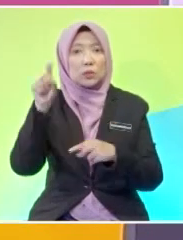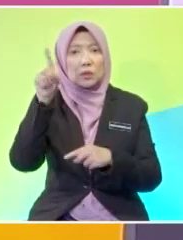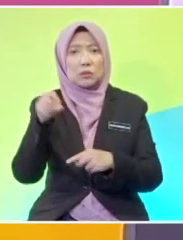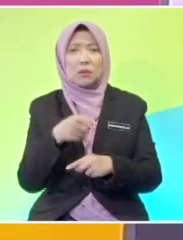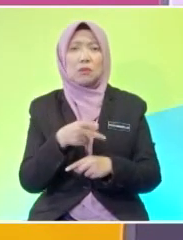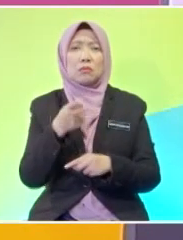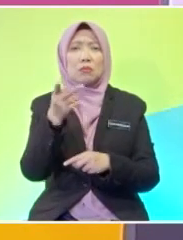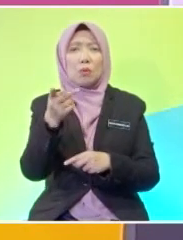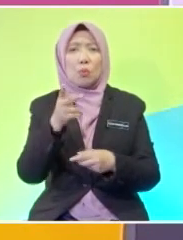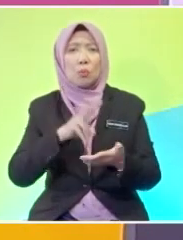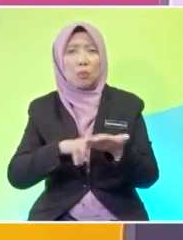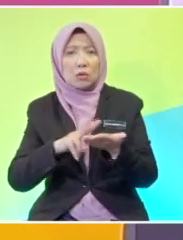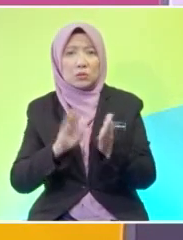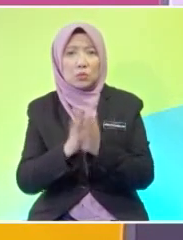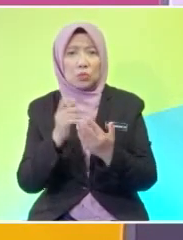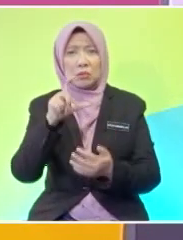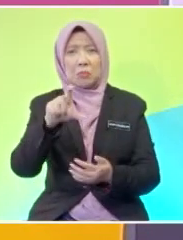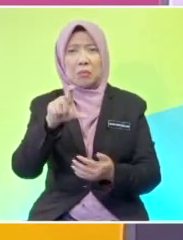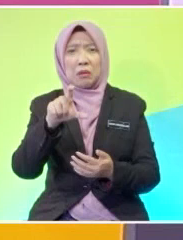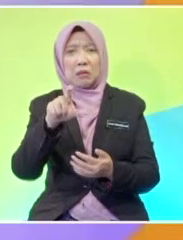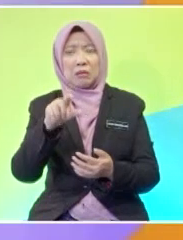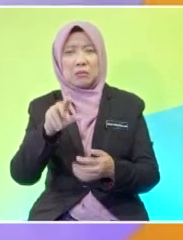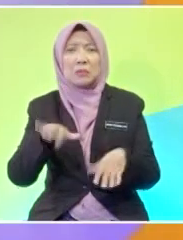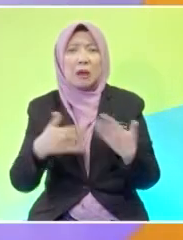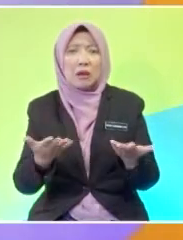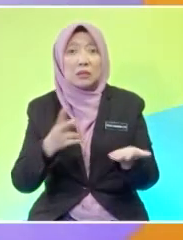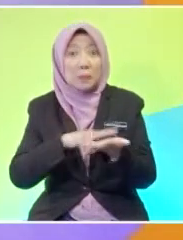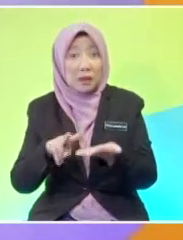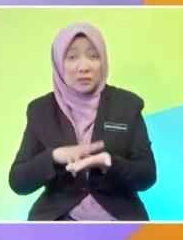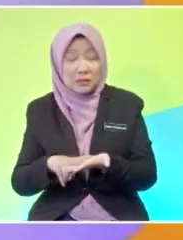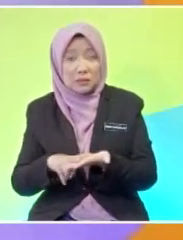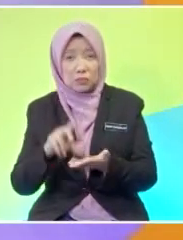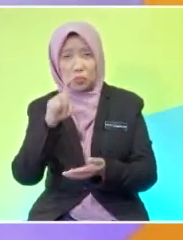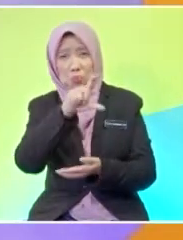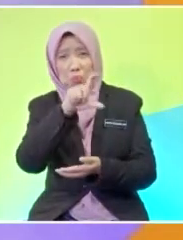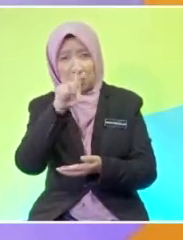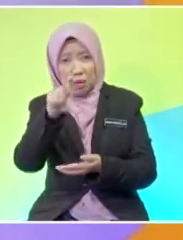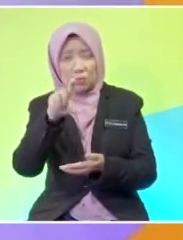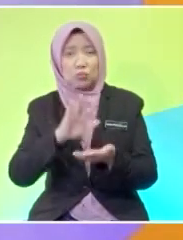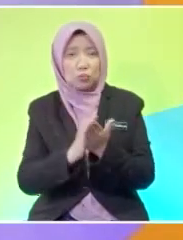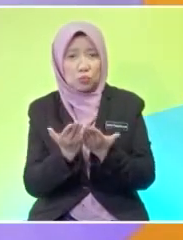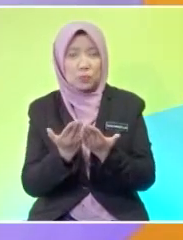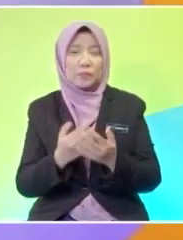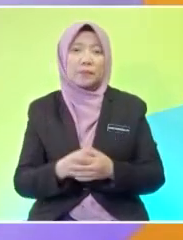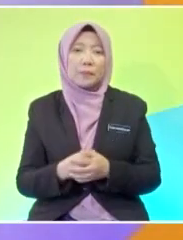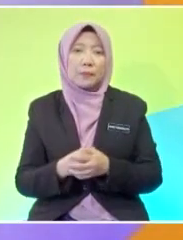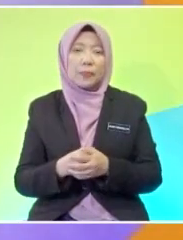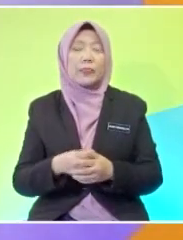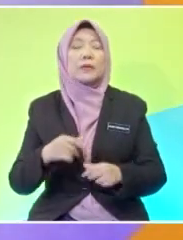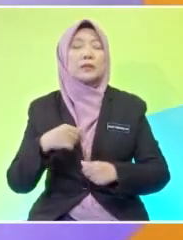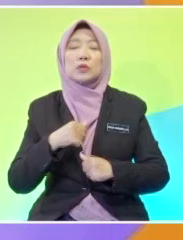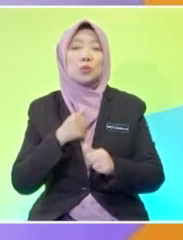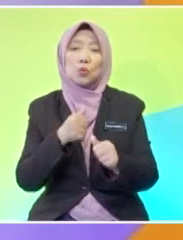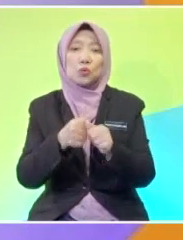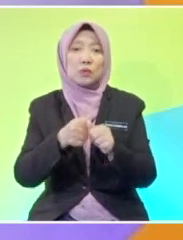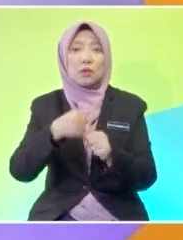baca buku tuh tak tebal ke macam kau baca buku itu jadi katanya ikut Rasulullah